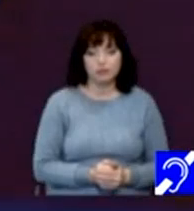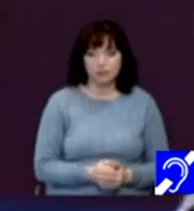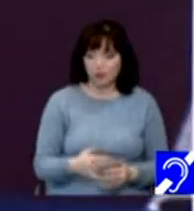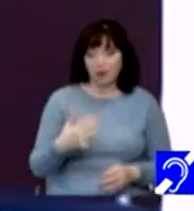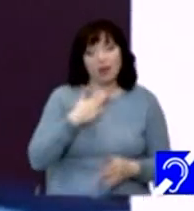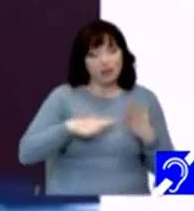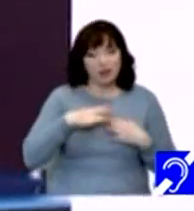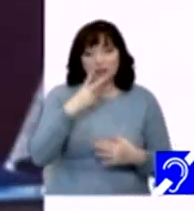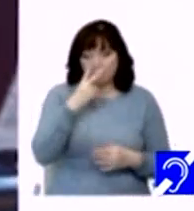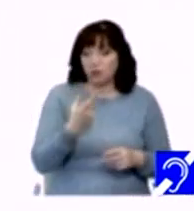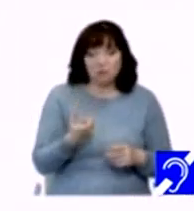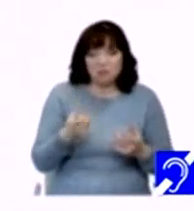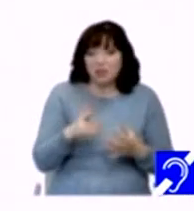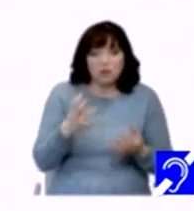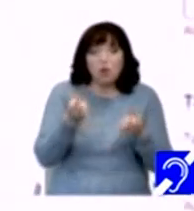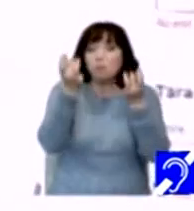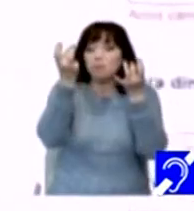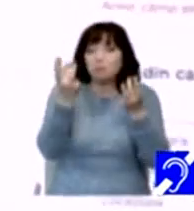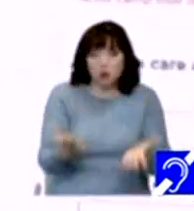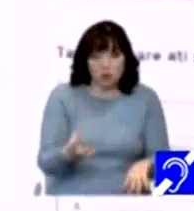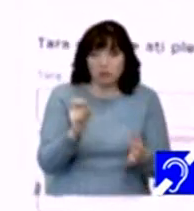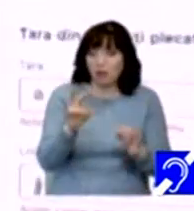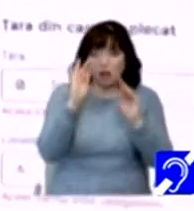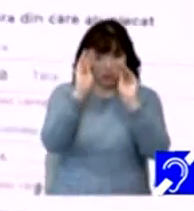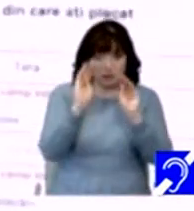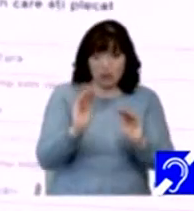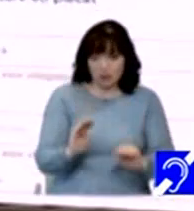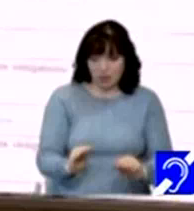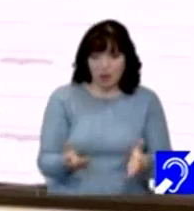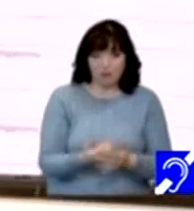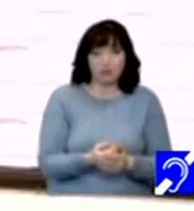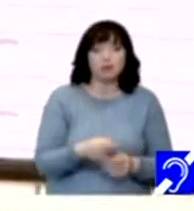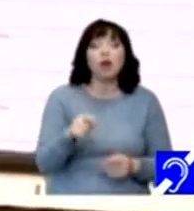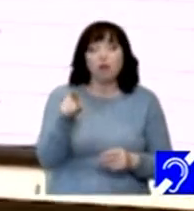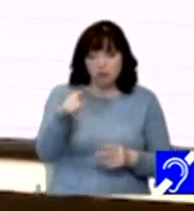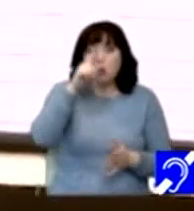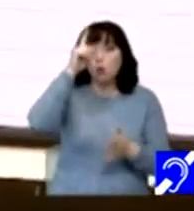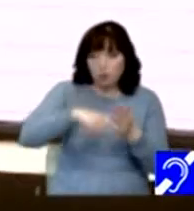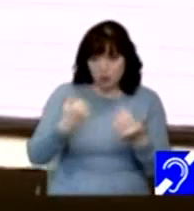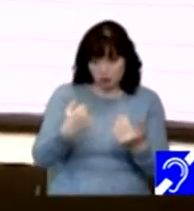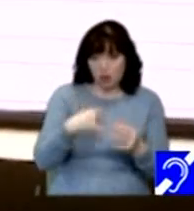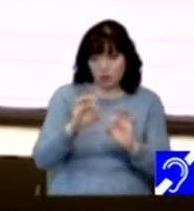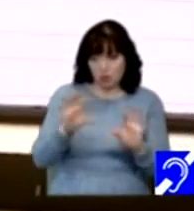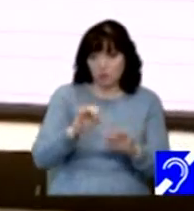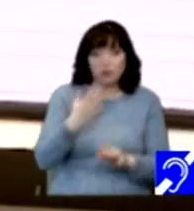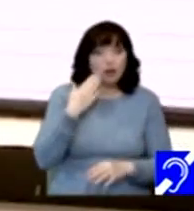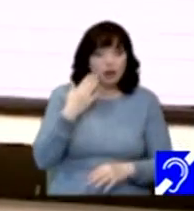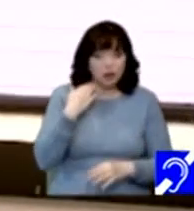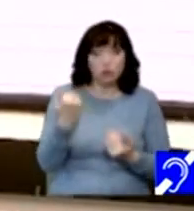Bine v-am găsit! Nu e deloc complicat să completați formularul de localizare. O să vă convingeți chiar acum de acest lucru, fiindcă vom